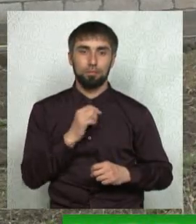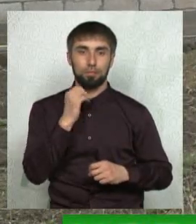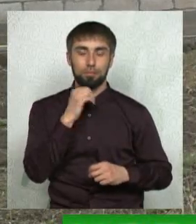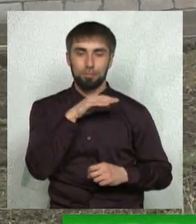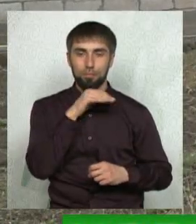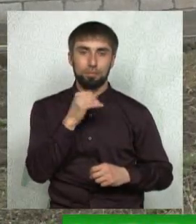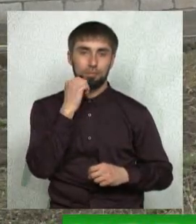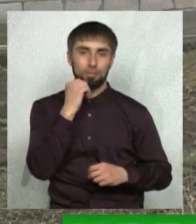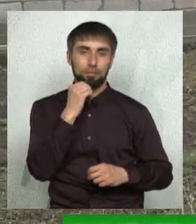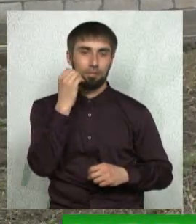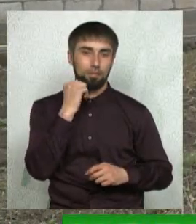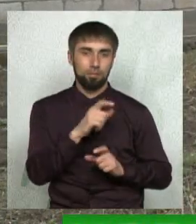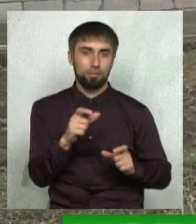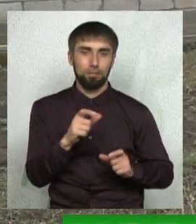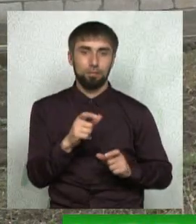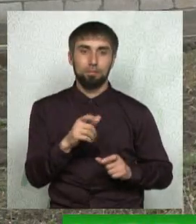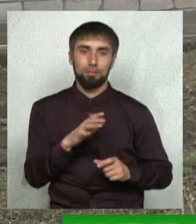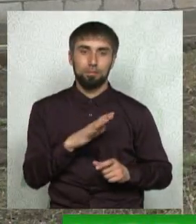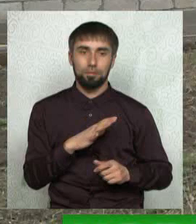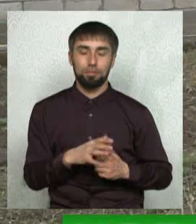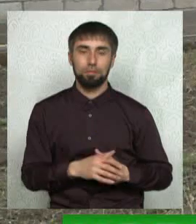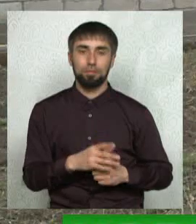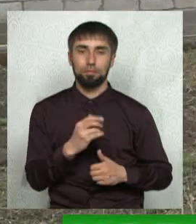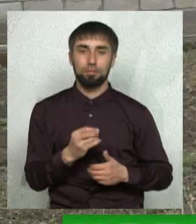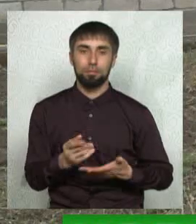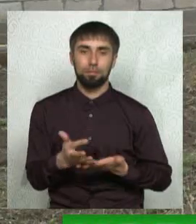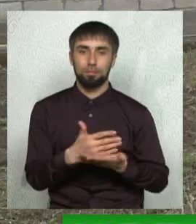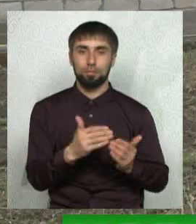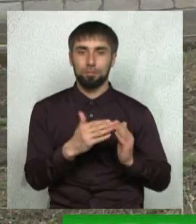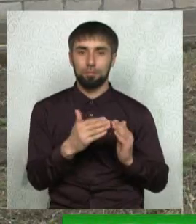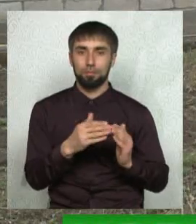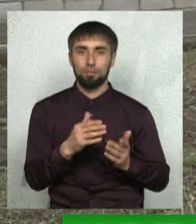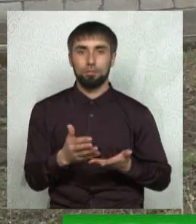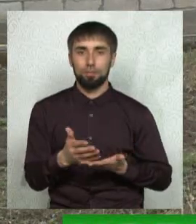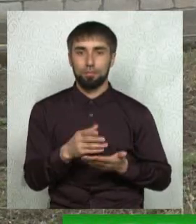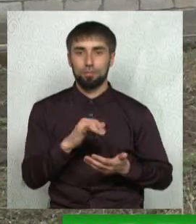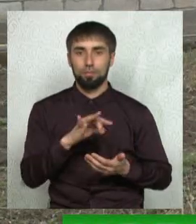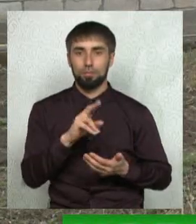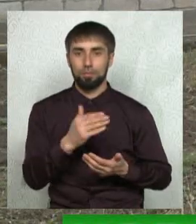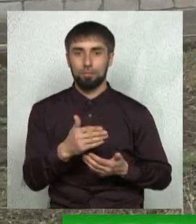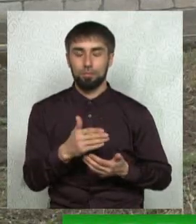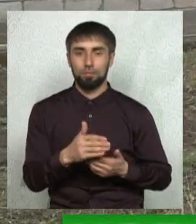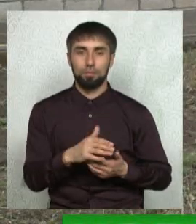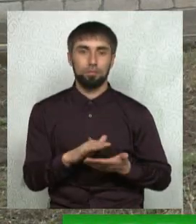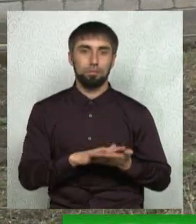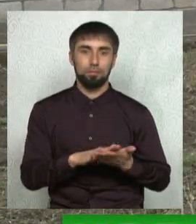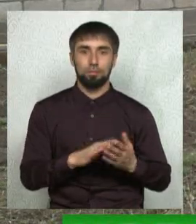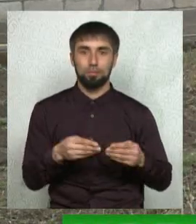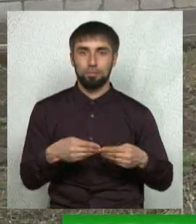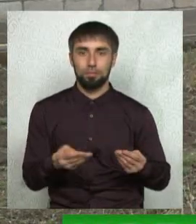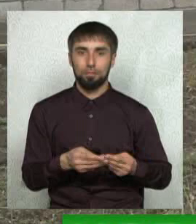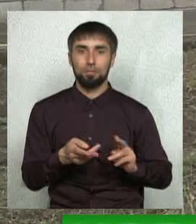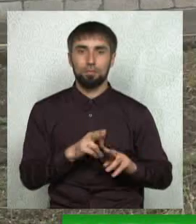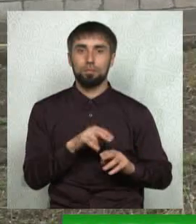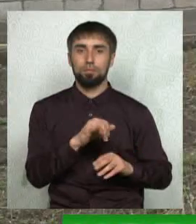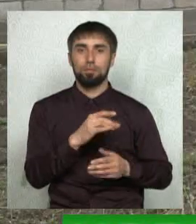у пожилых людей оказалось, это не уборка дома, там, да, там уборка, там, помыть посуду. Для